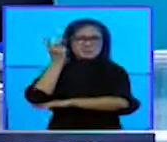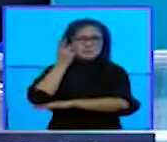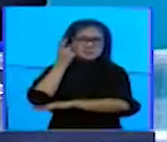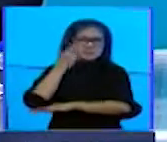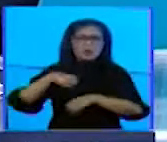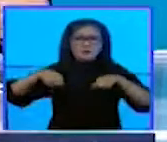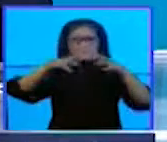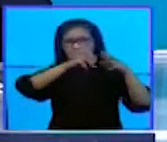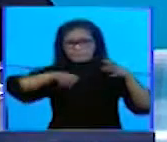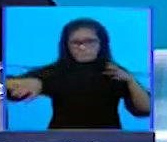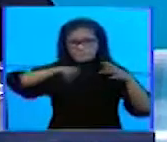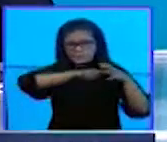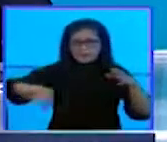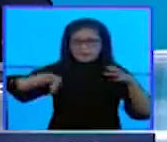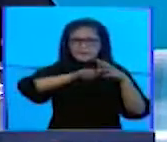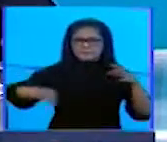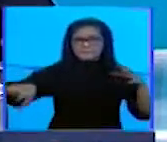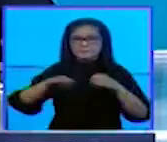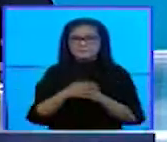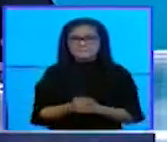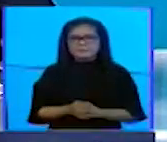meniadakan pompa mobile